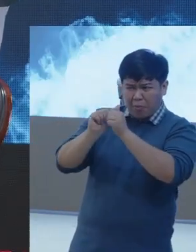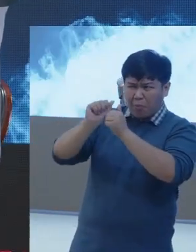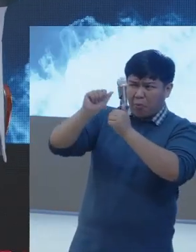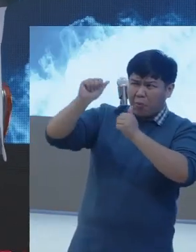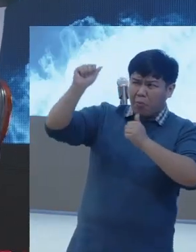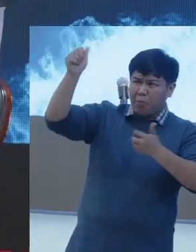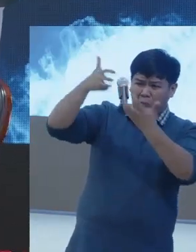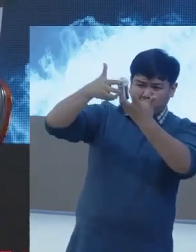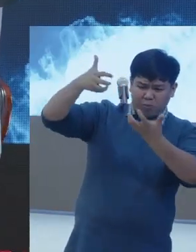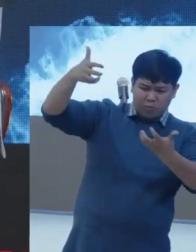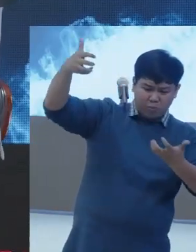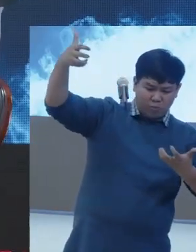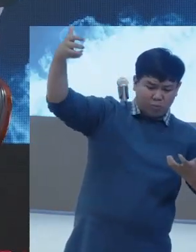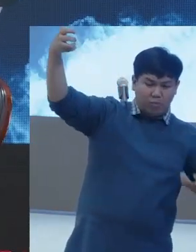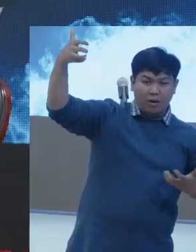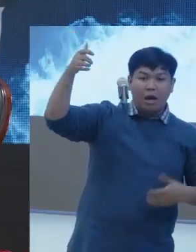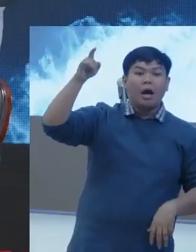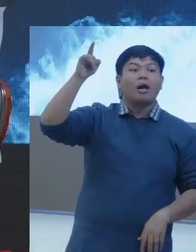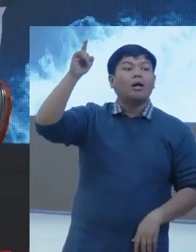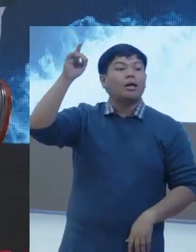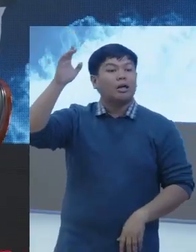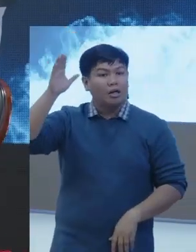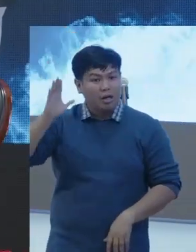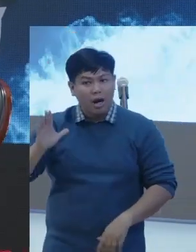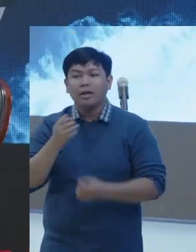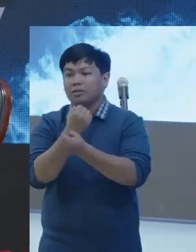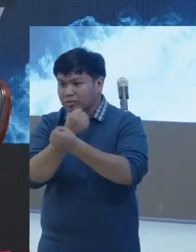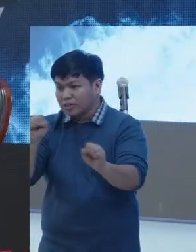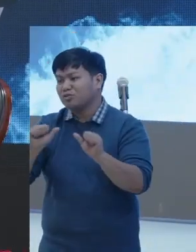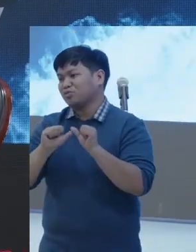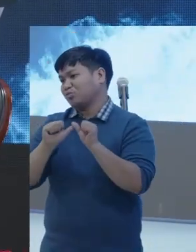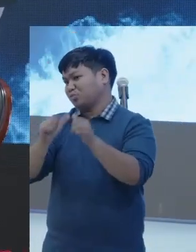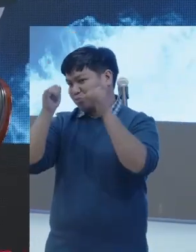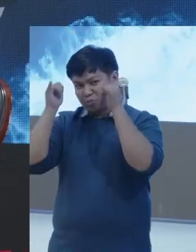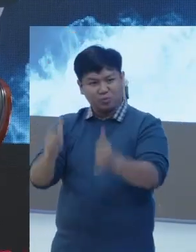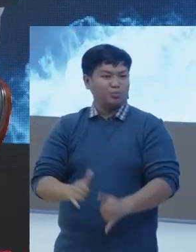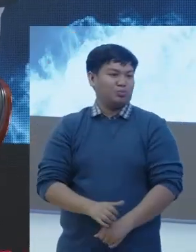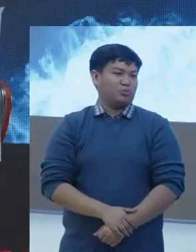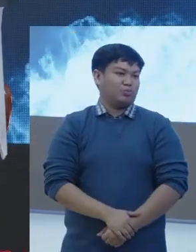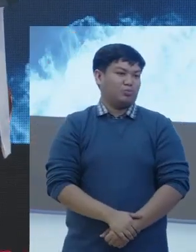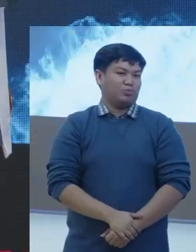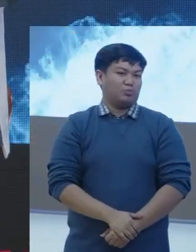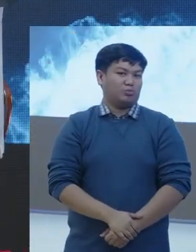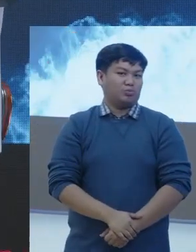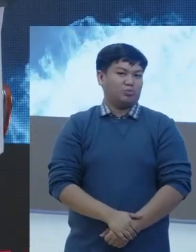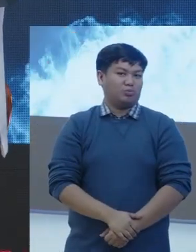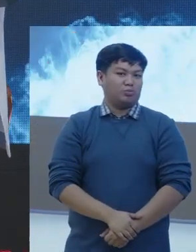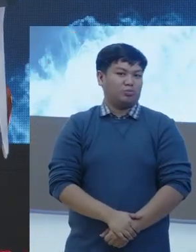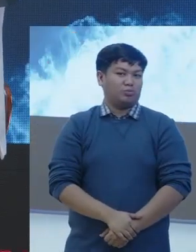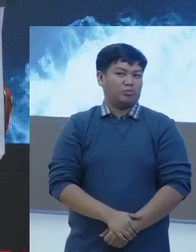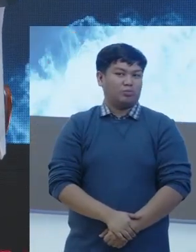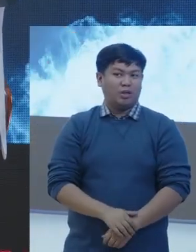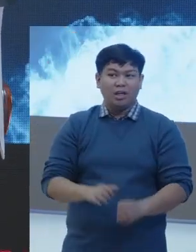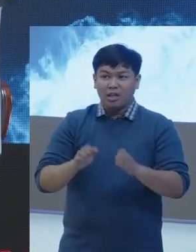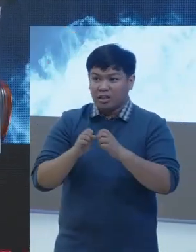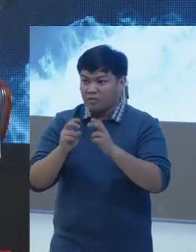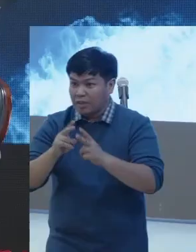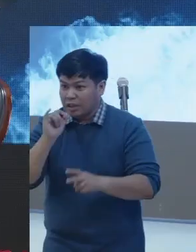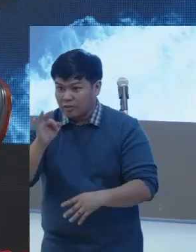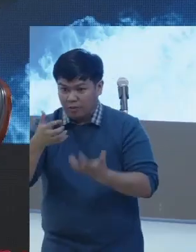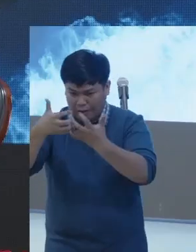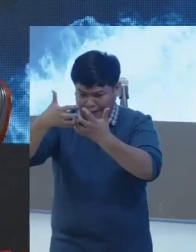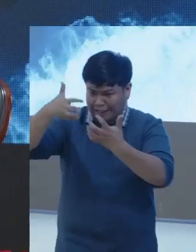ay siyang naliligtas. Yung tila malayo sa Kanya, ang